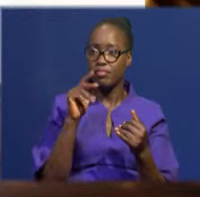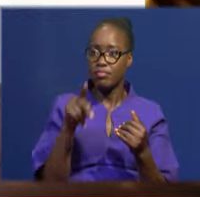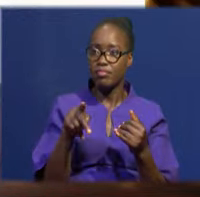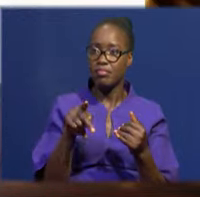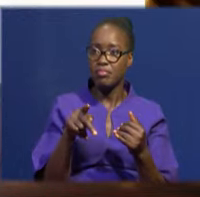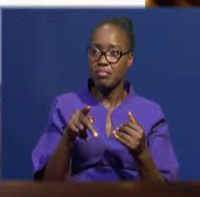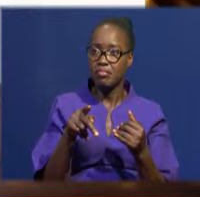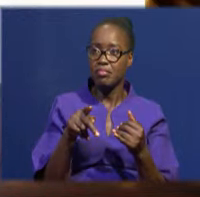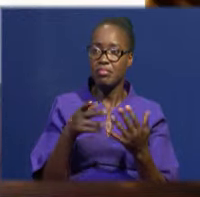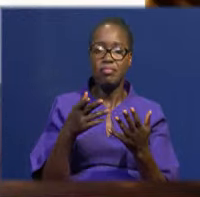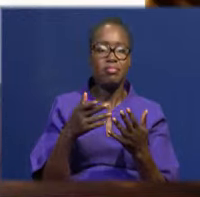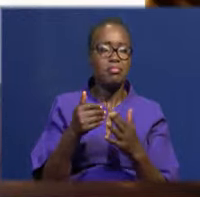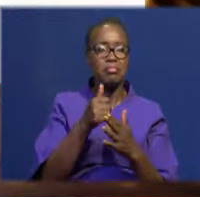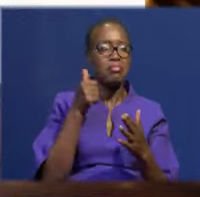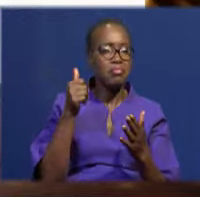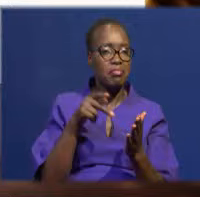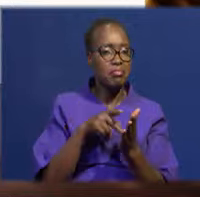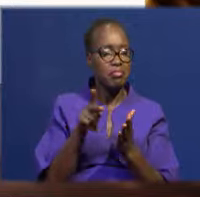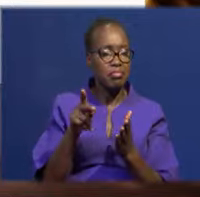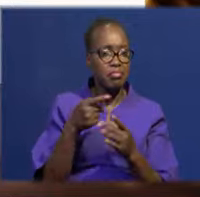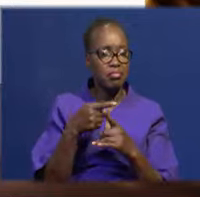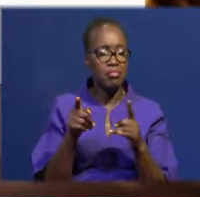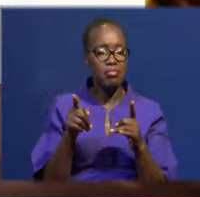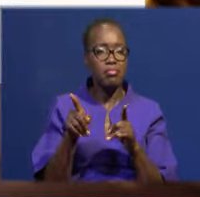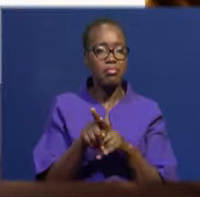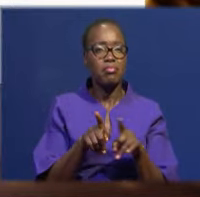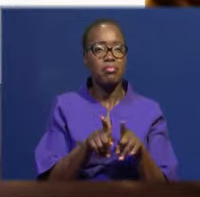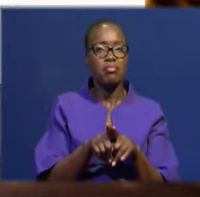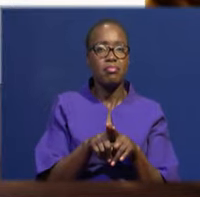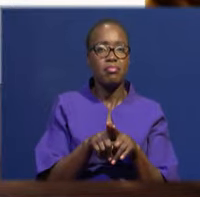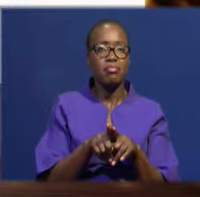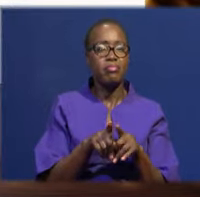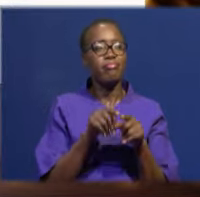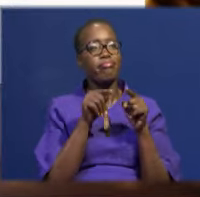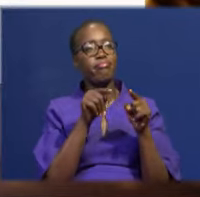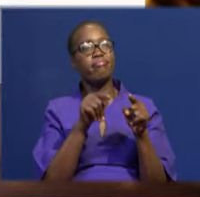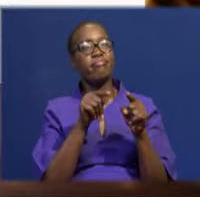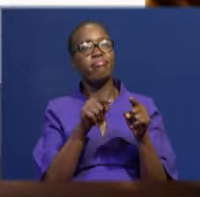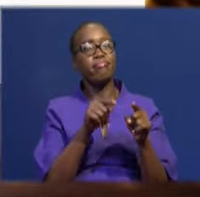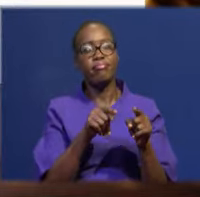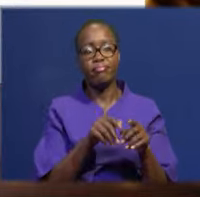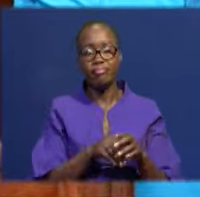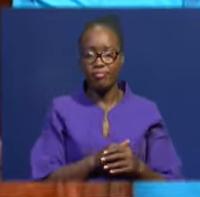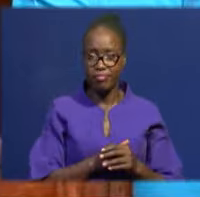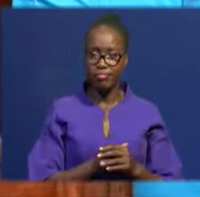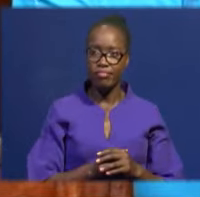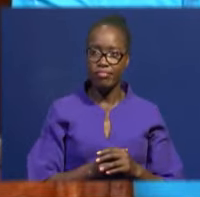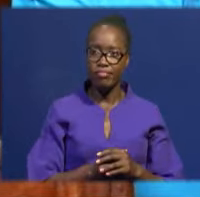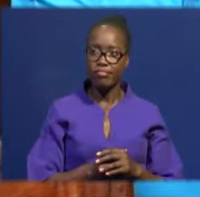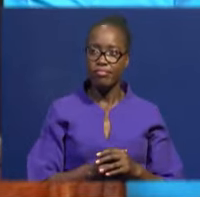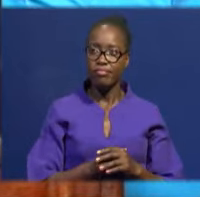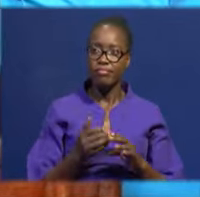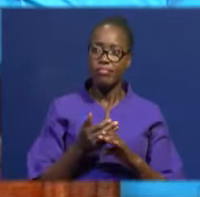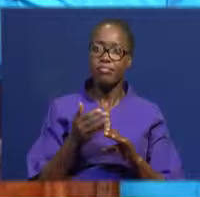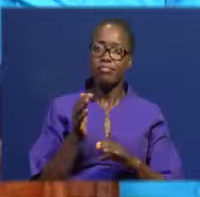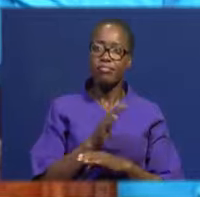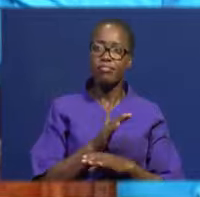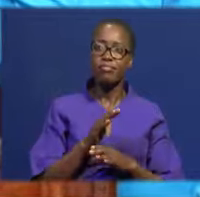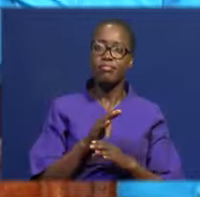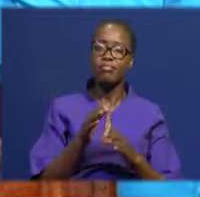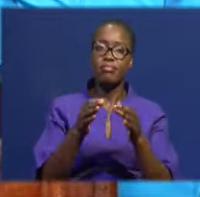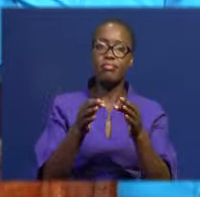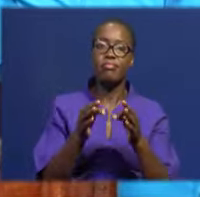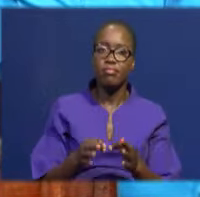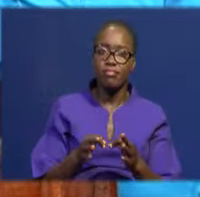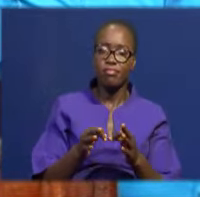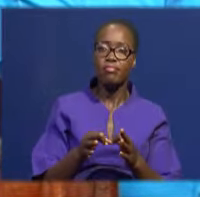huyo hajakataa tu kulipa deni, lakini pia anamtusi na kumtishia. Na aliyekuwa mhasibu katika